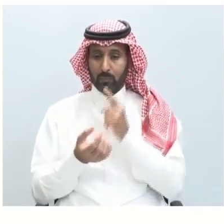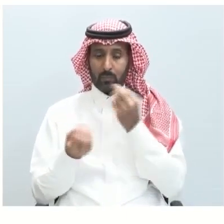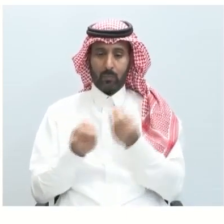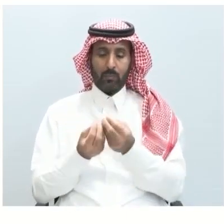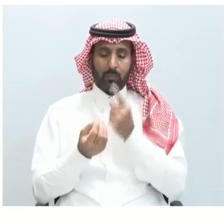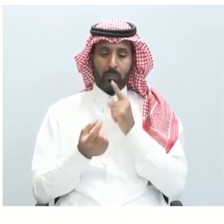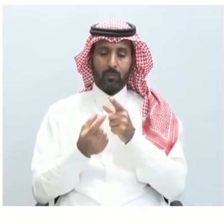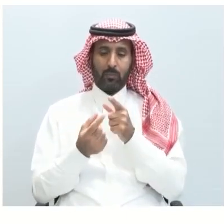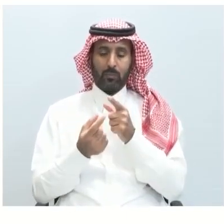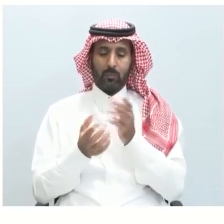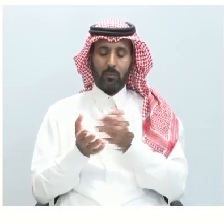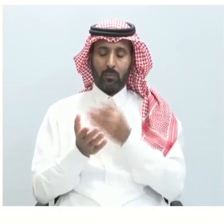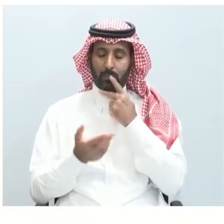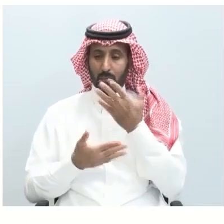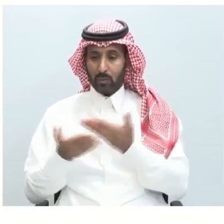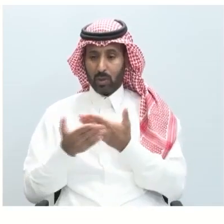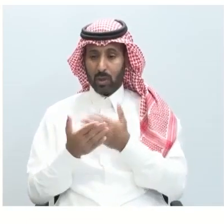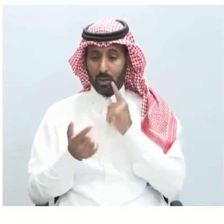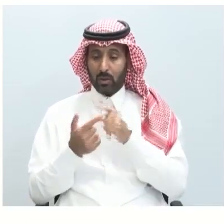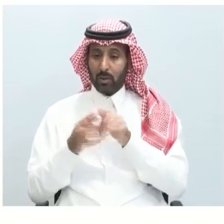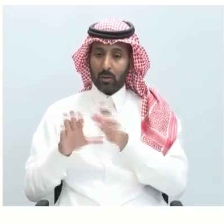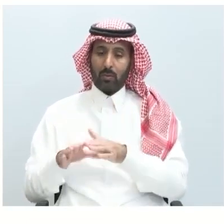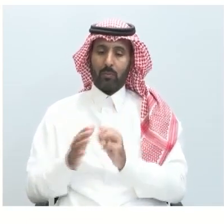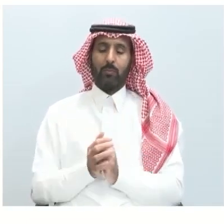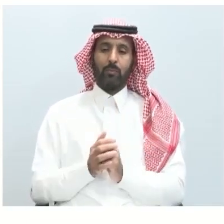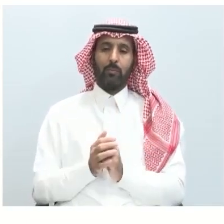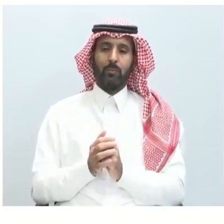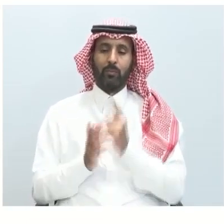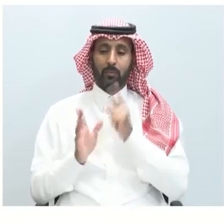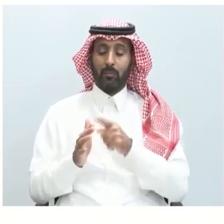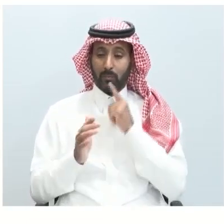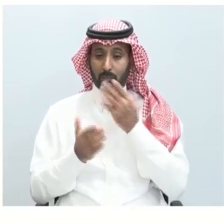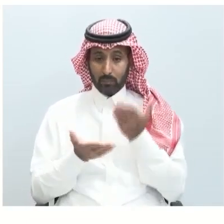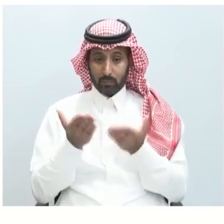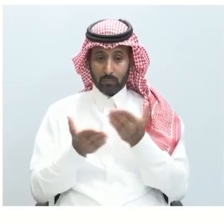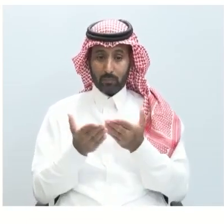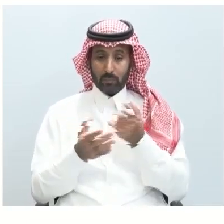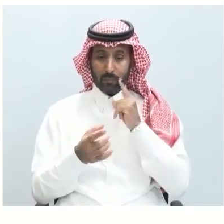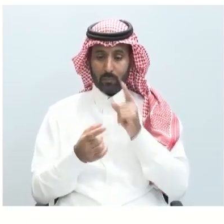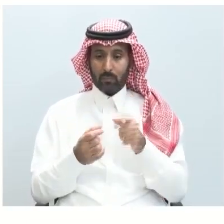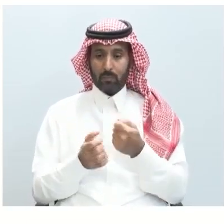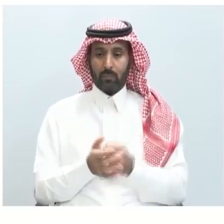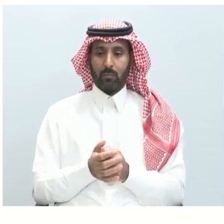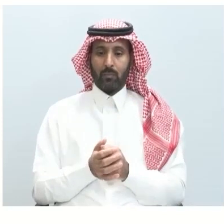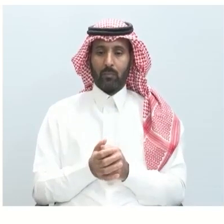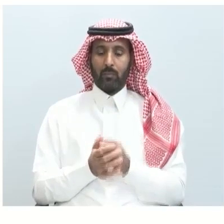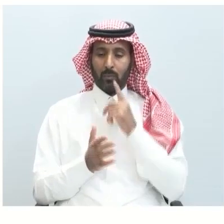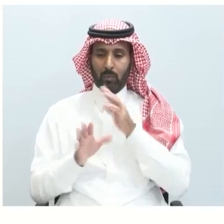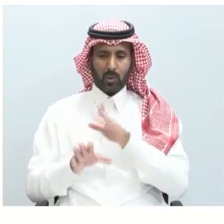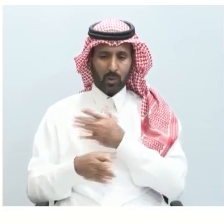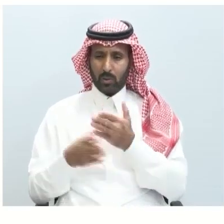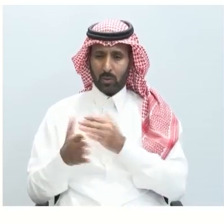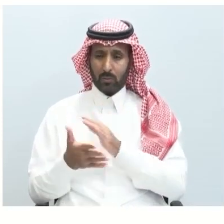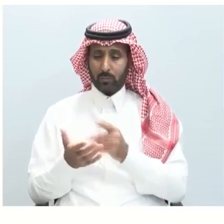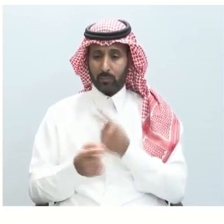في حه في حركه ديناميكيه ثابته هذا يعني ان الاتزان ديناميكي وليس اتزان ساكن